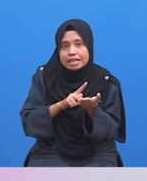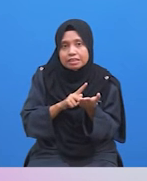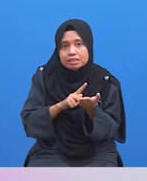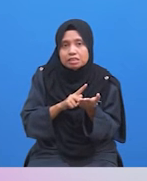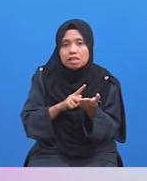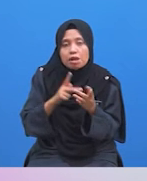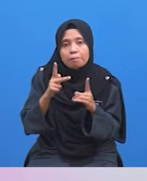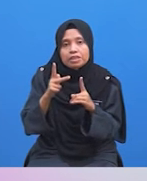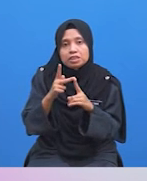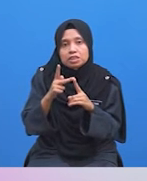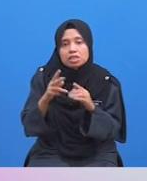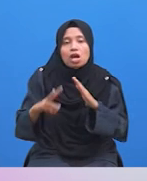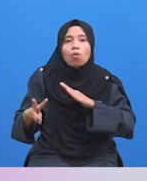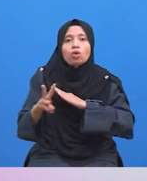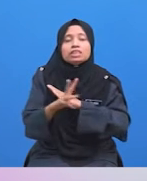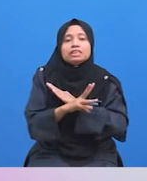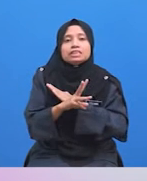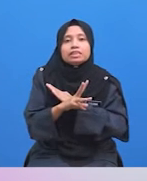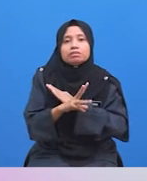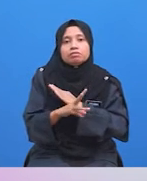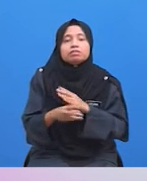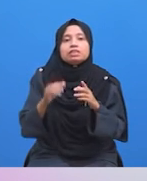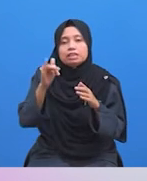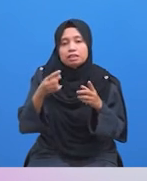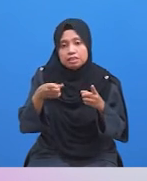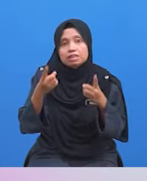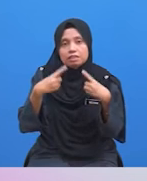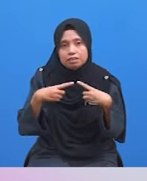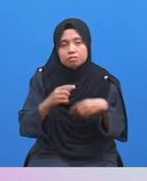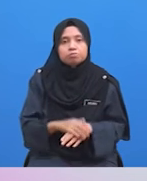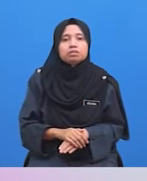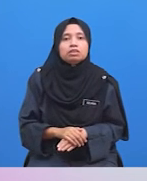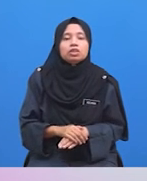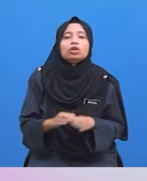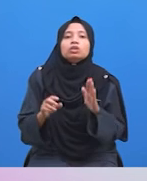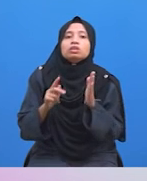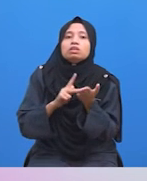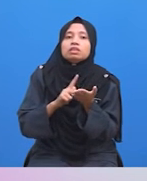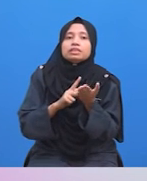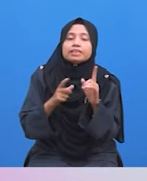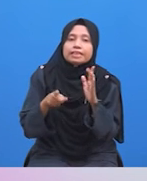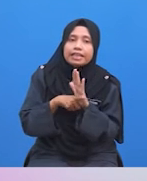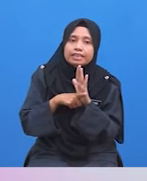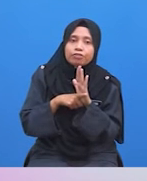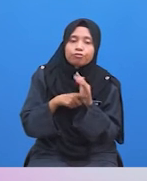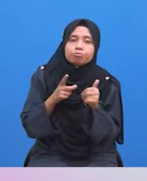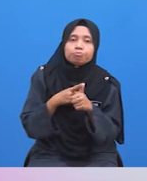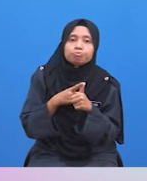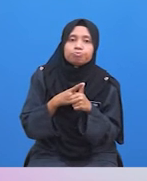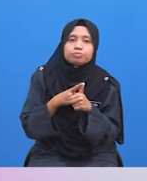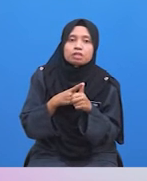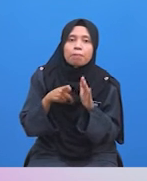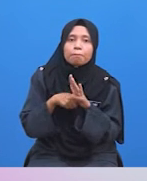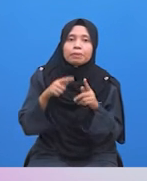antarabangsa terhadap kawasan destinasi antara kesan-kesan negatif ialah Mba